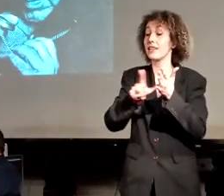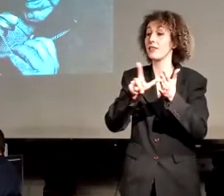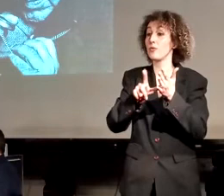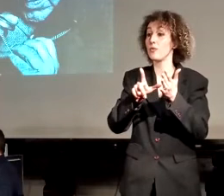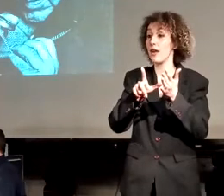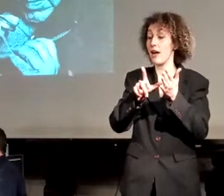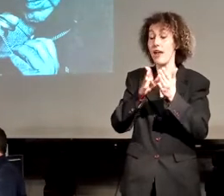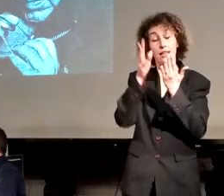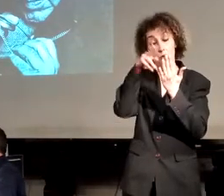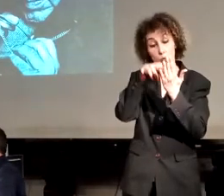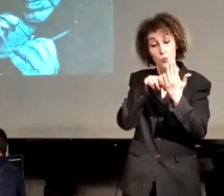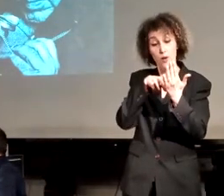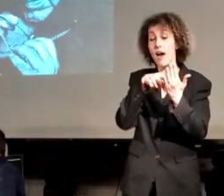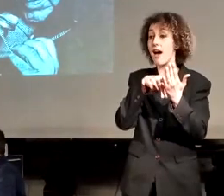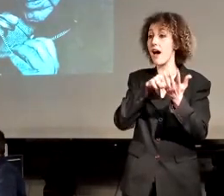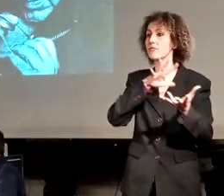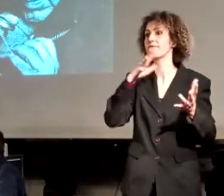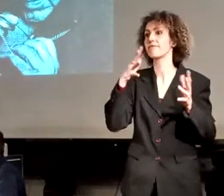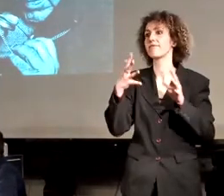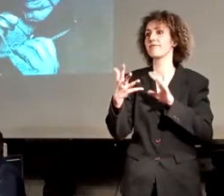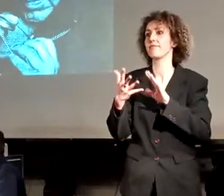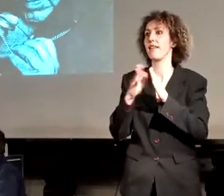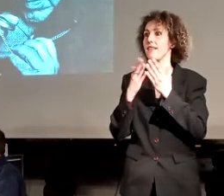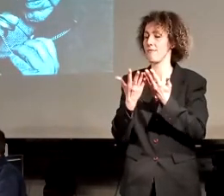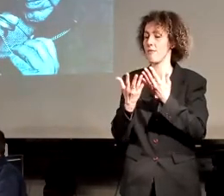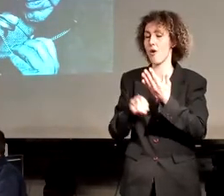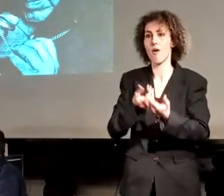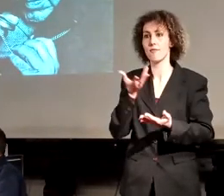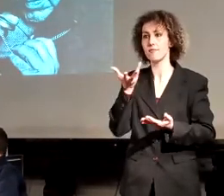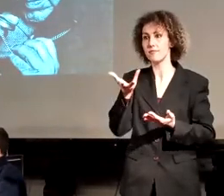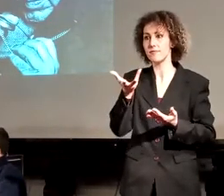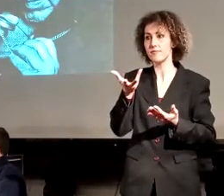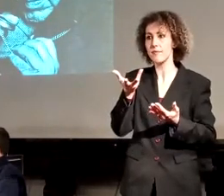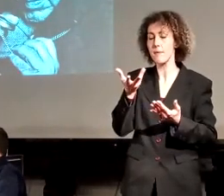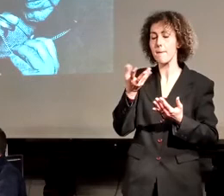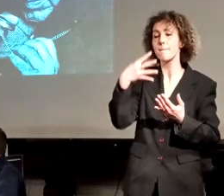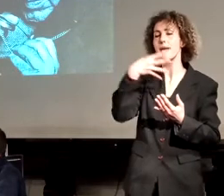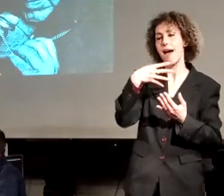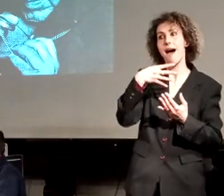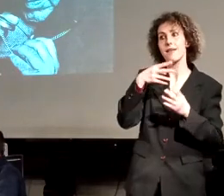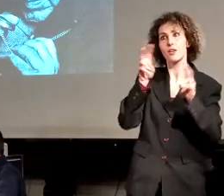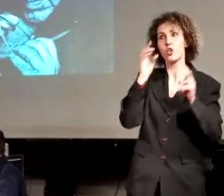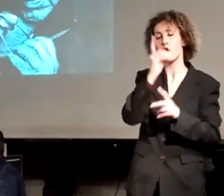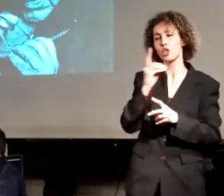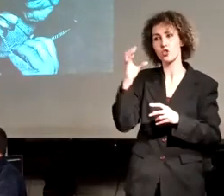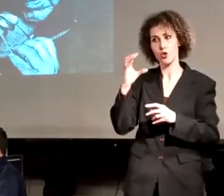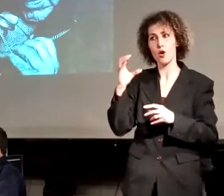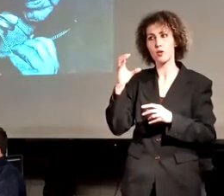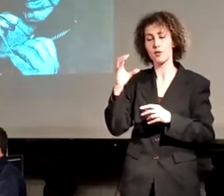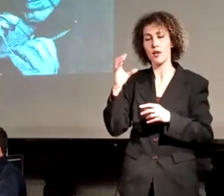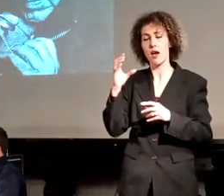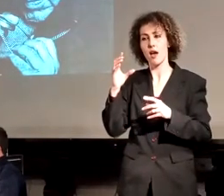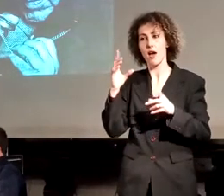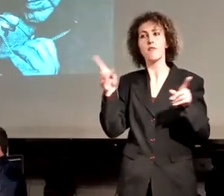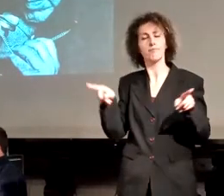senso anche di pierre menat auto degli shop non è solo la riscrittura proprio